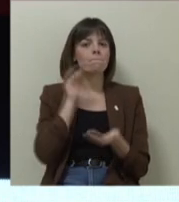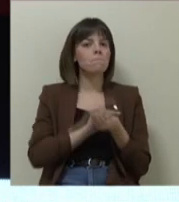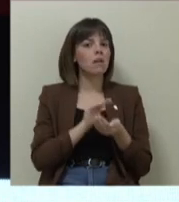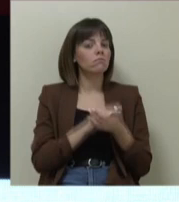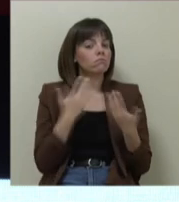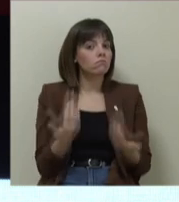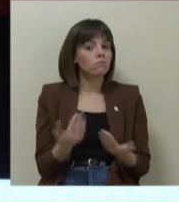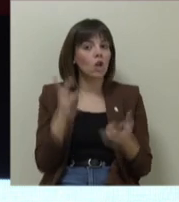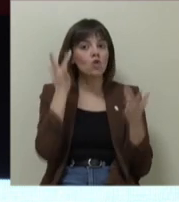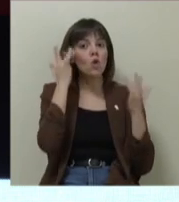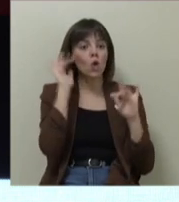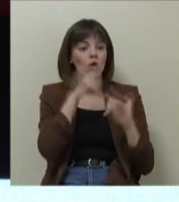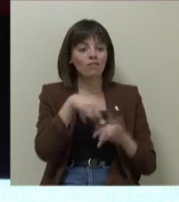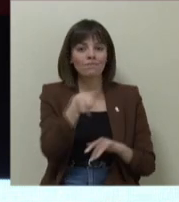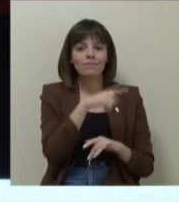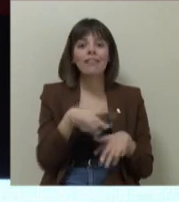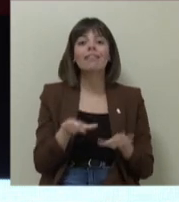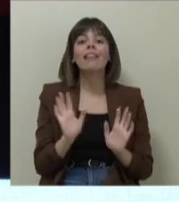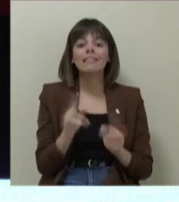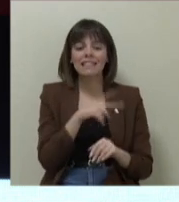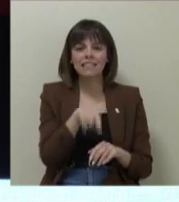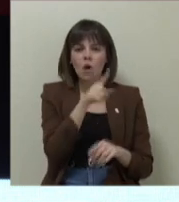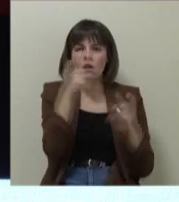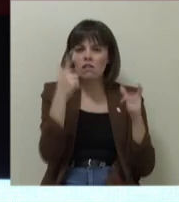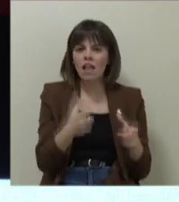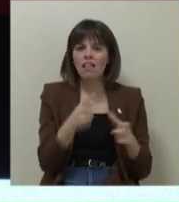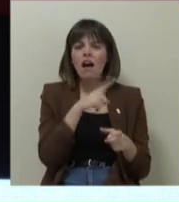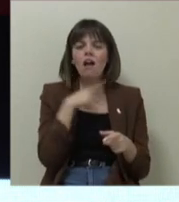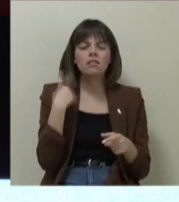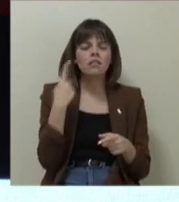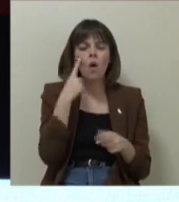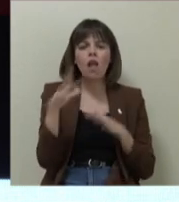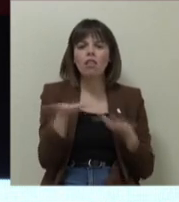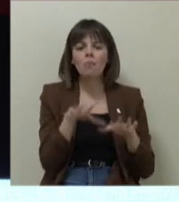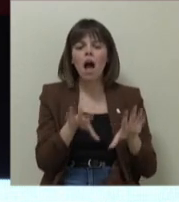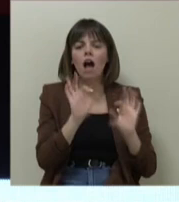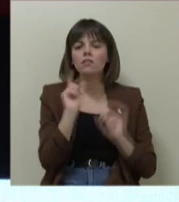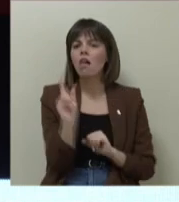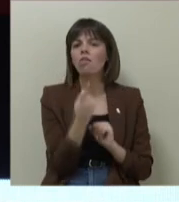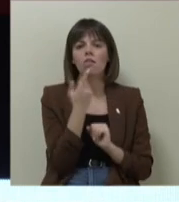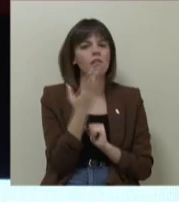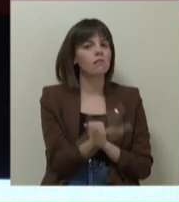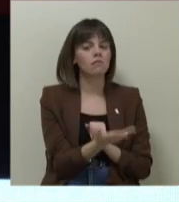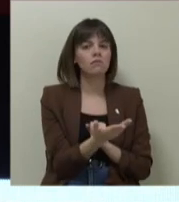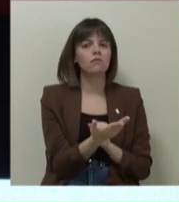birikimli ve kültürlü değilse siz o kenti asla depreme hazırlayamazsınız.